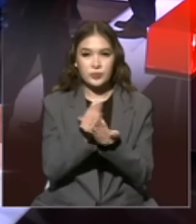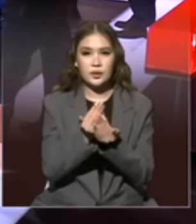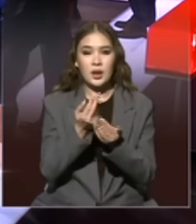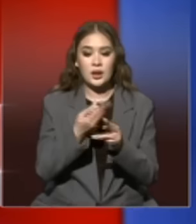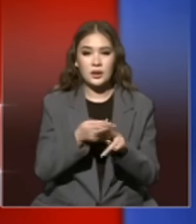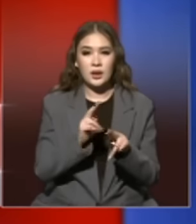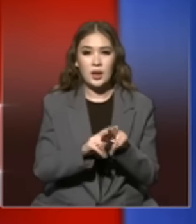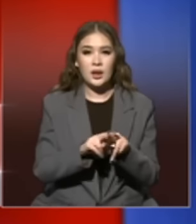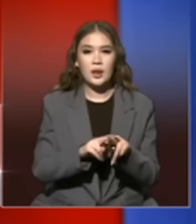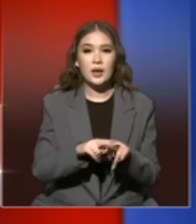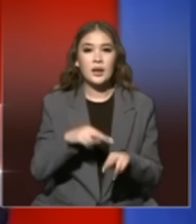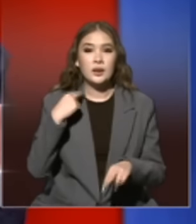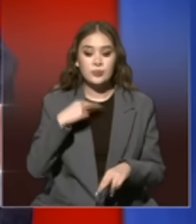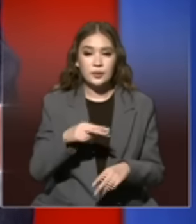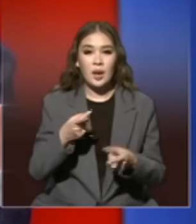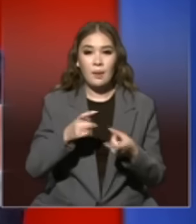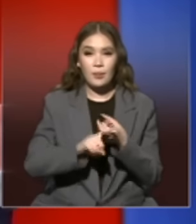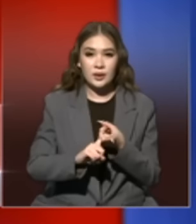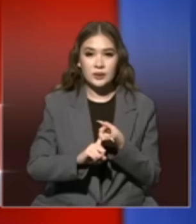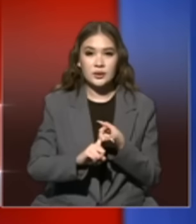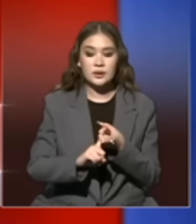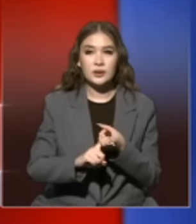Сондай қылмыстарға байланысты сот